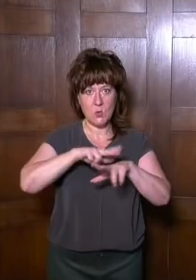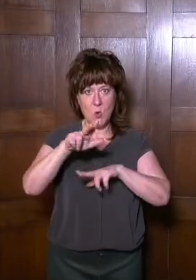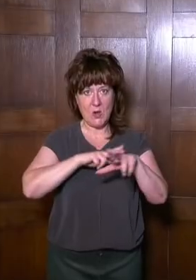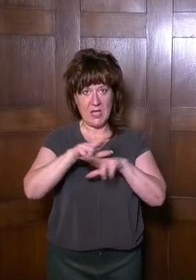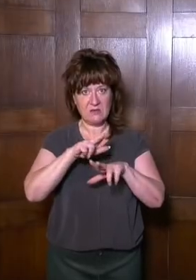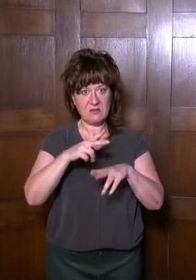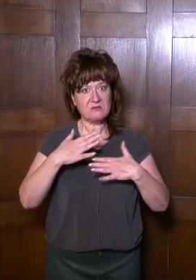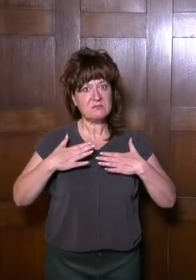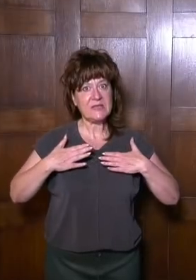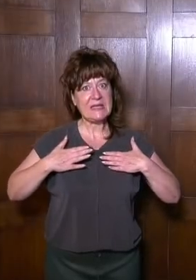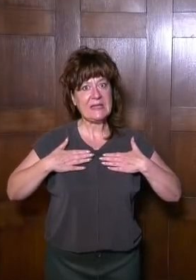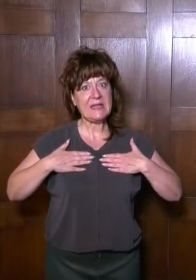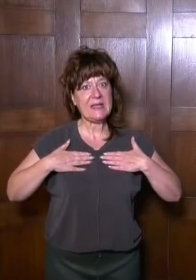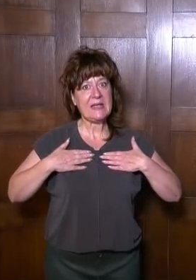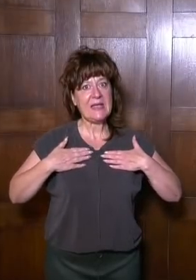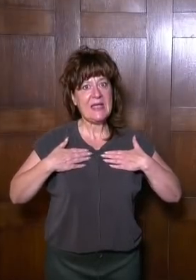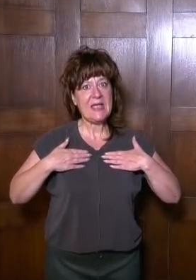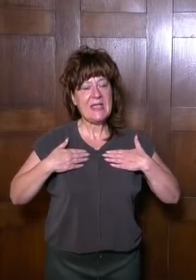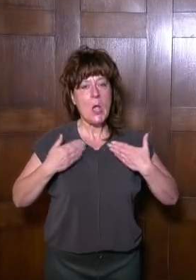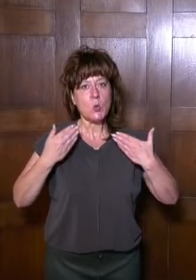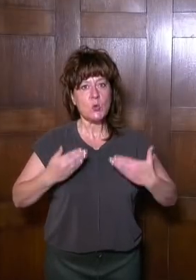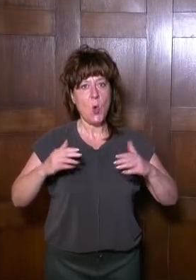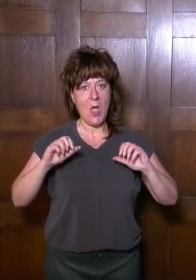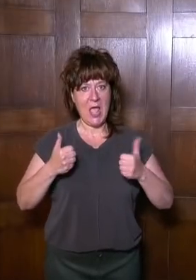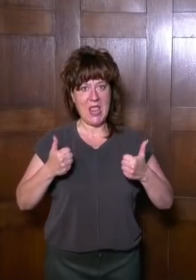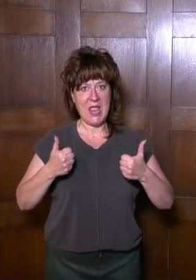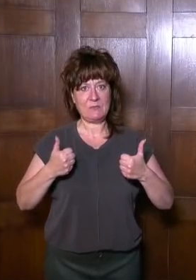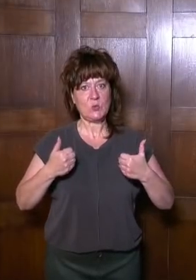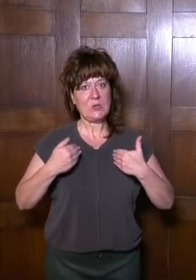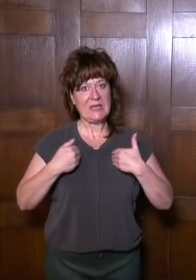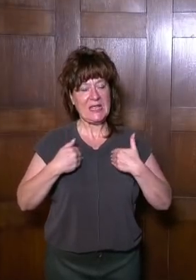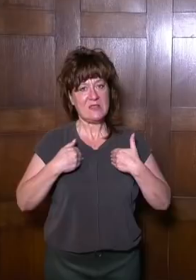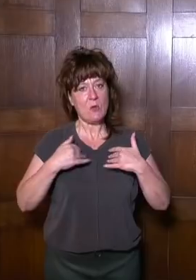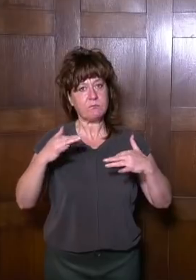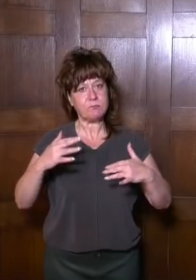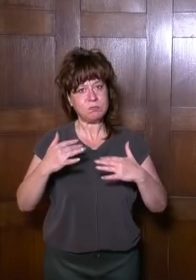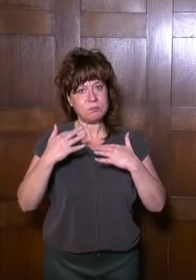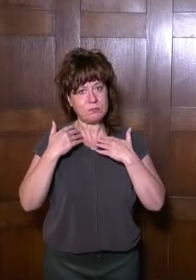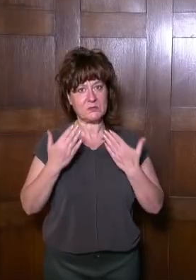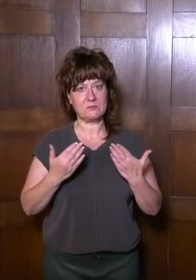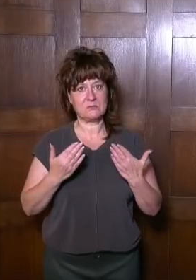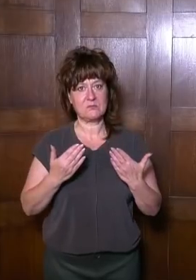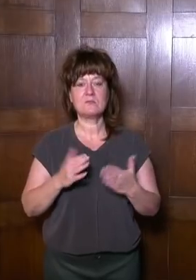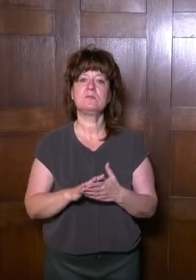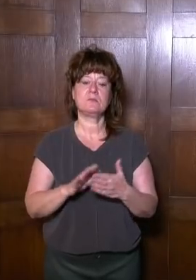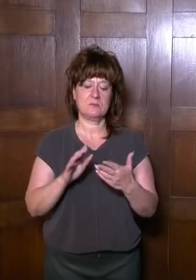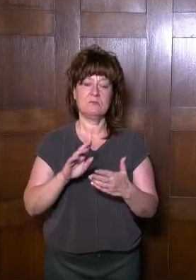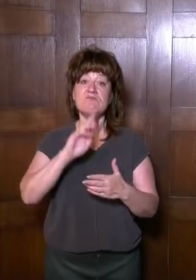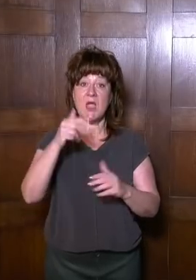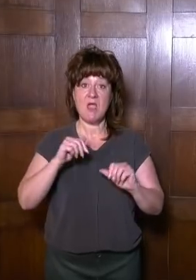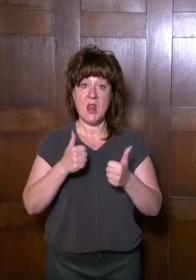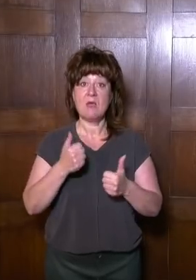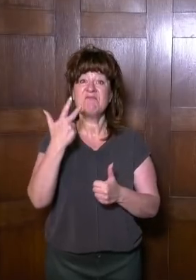mir sehr stark immer noch wirkt. Dann sind es drei Anrufe